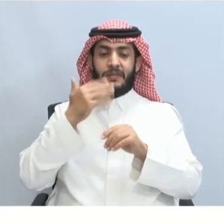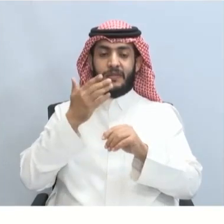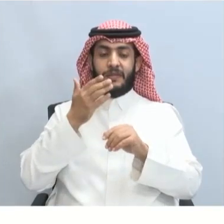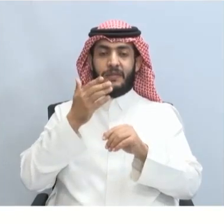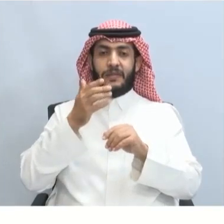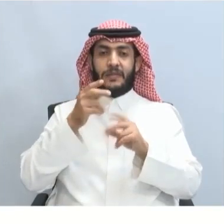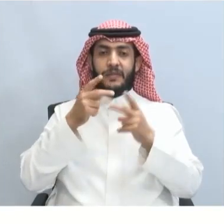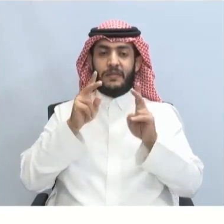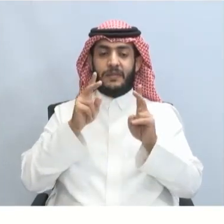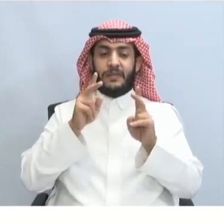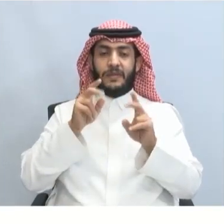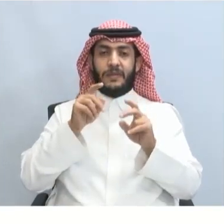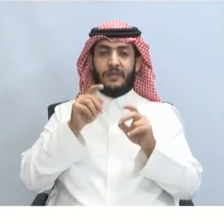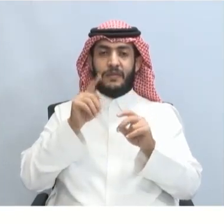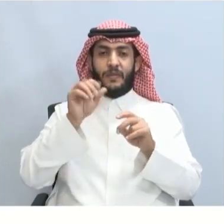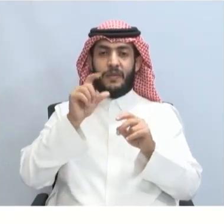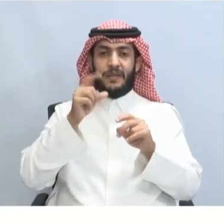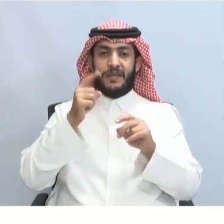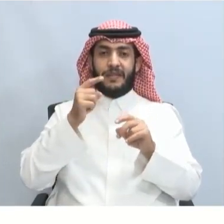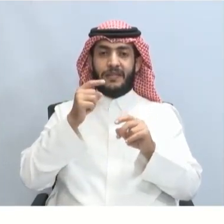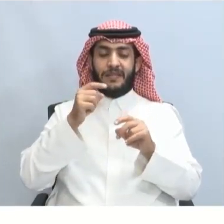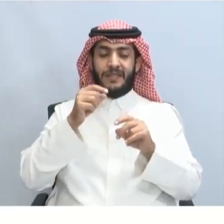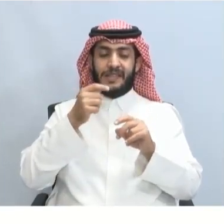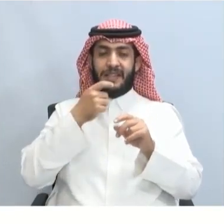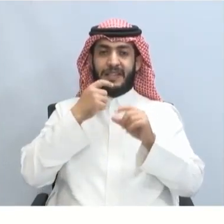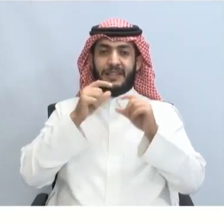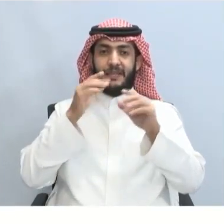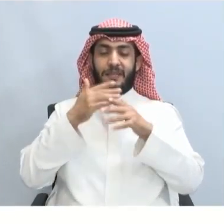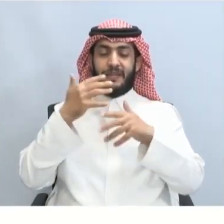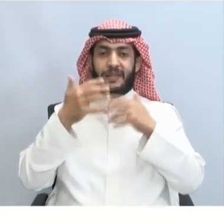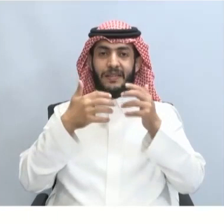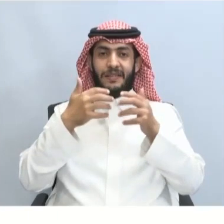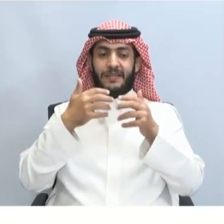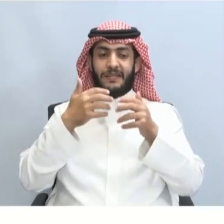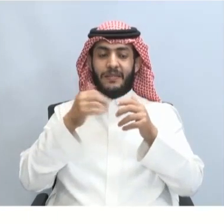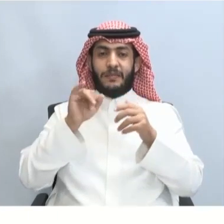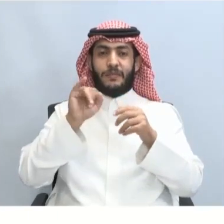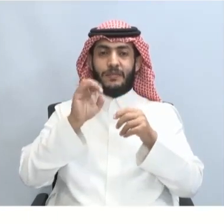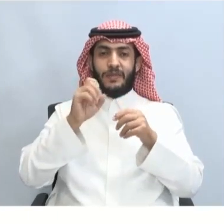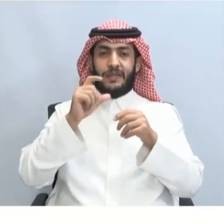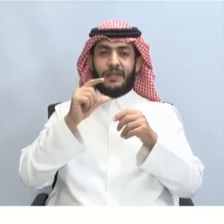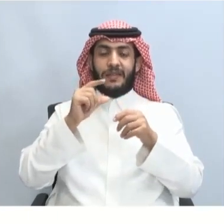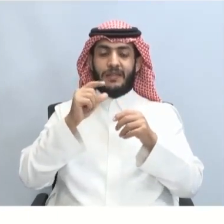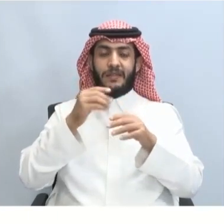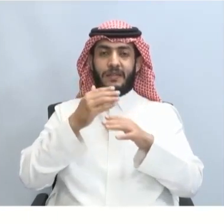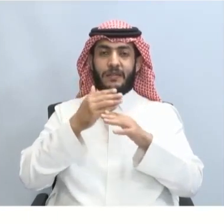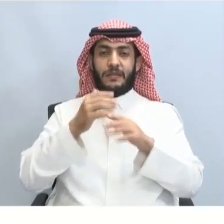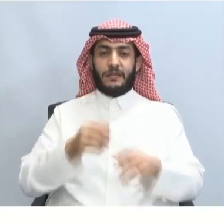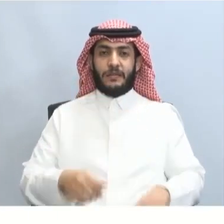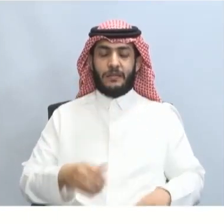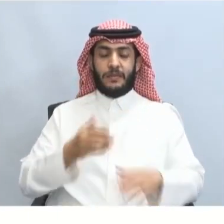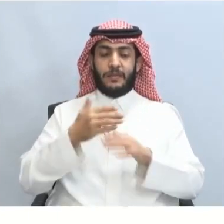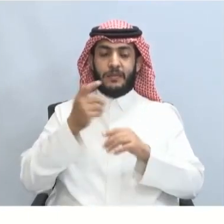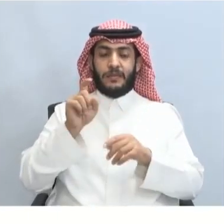اوبن فولدر ثم نقوم بتحديد المجلد ثم